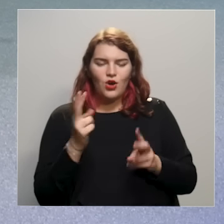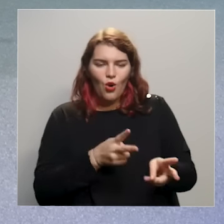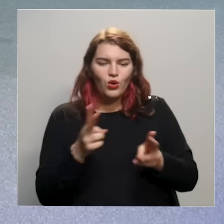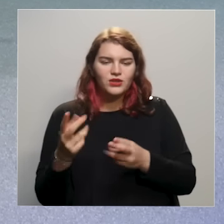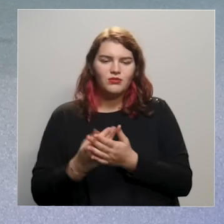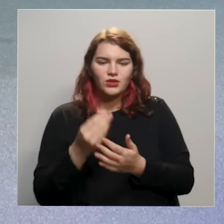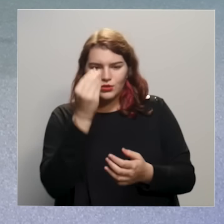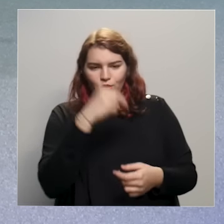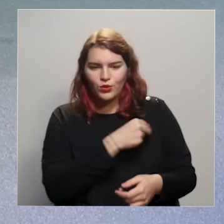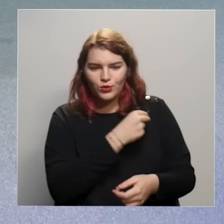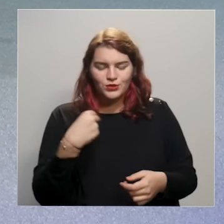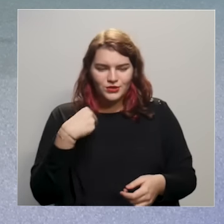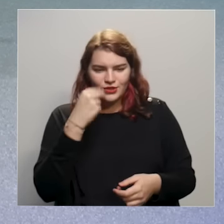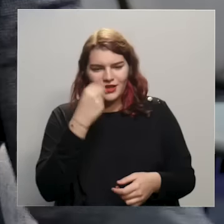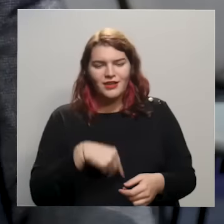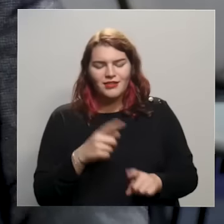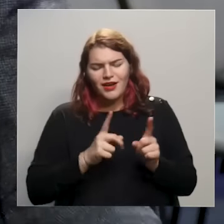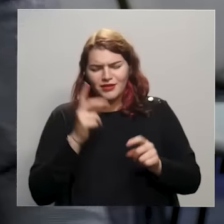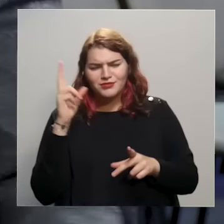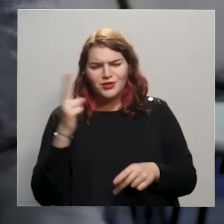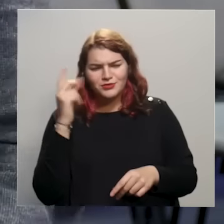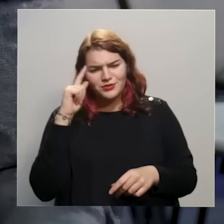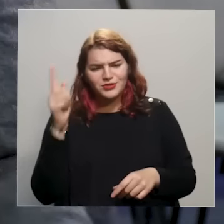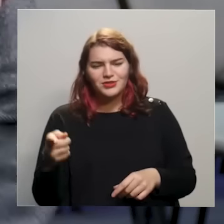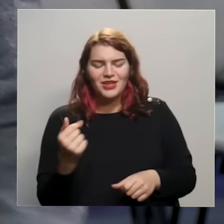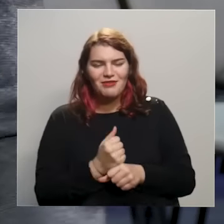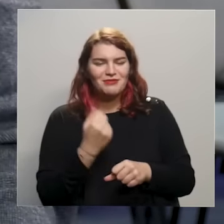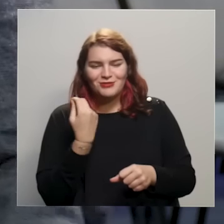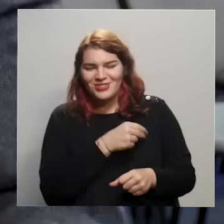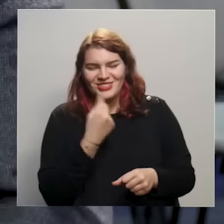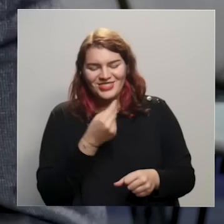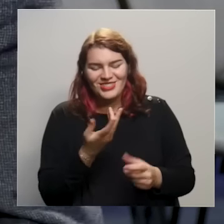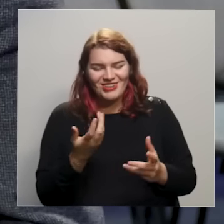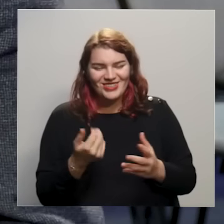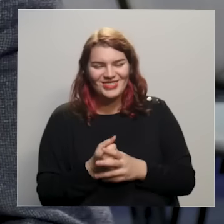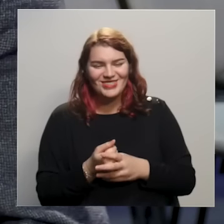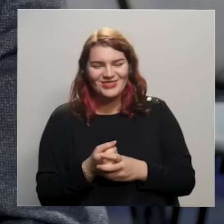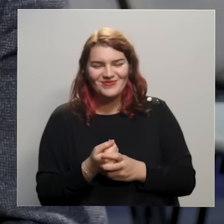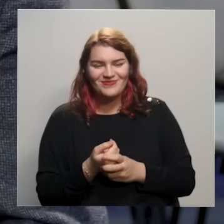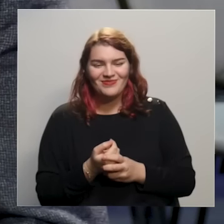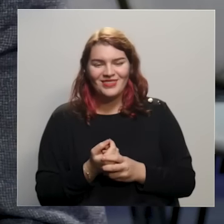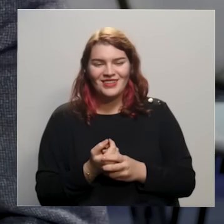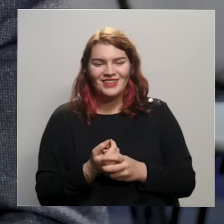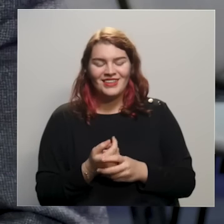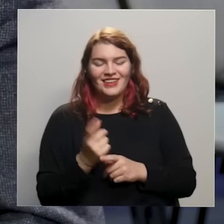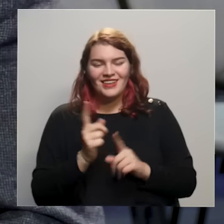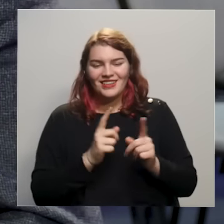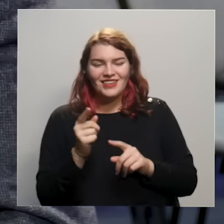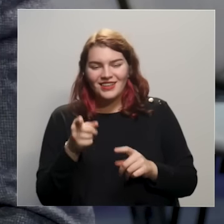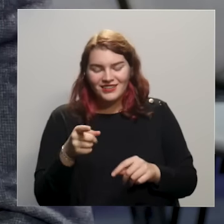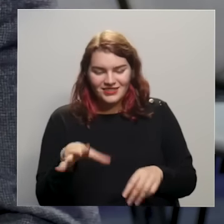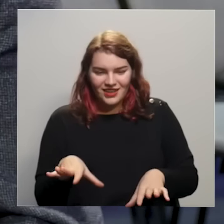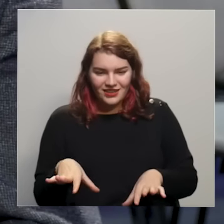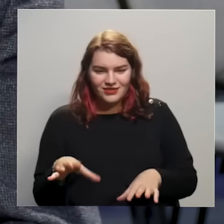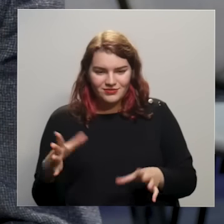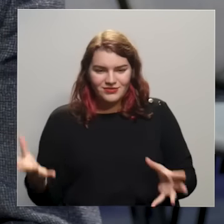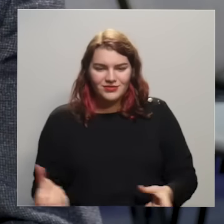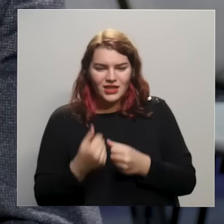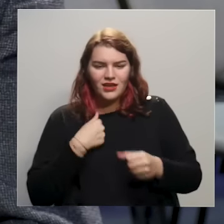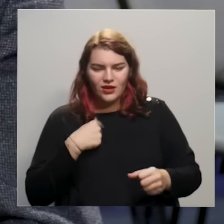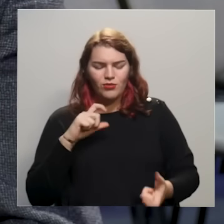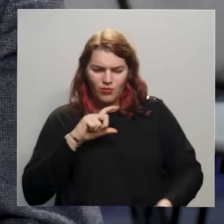știu, cred că Domnul îmi vede. Am făcut acolo, făcut ceva așa și dacă ăsta scapă, eu mă